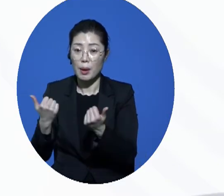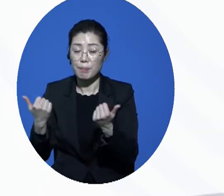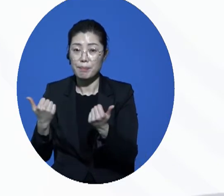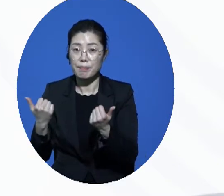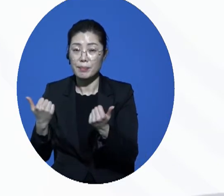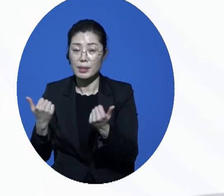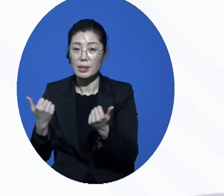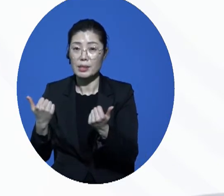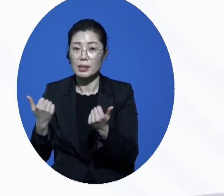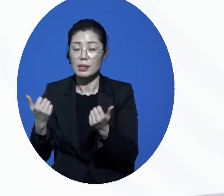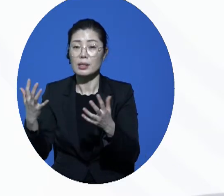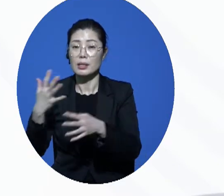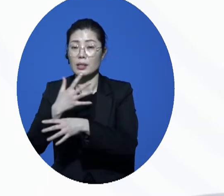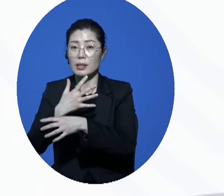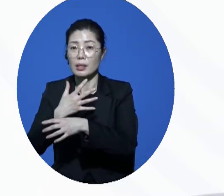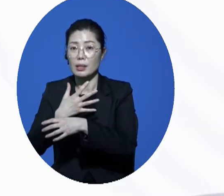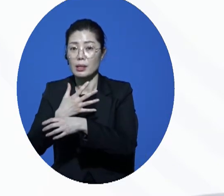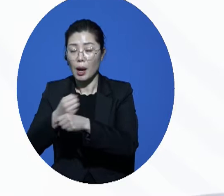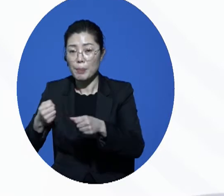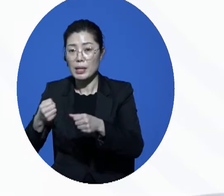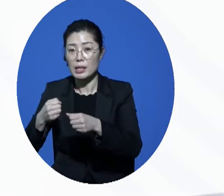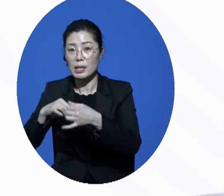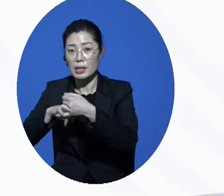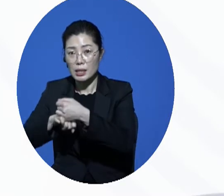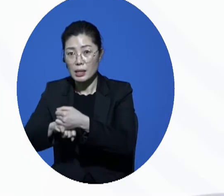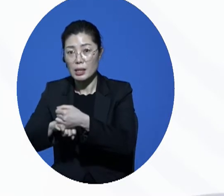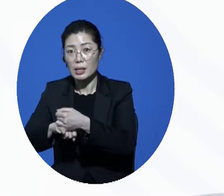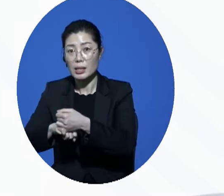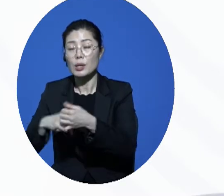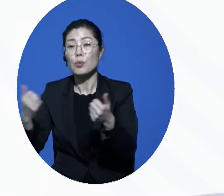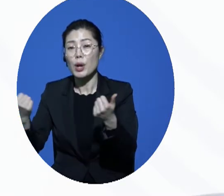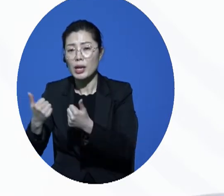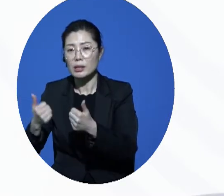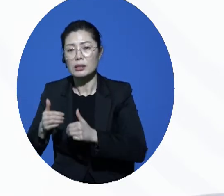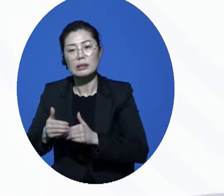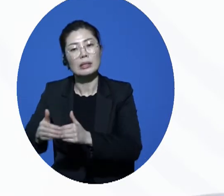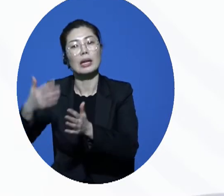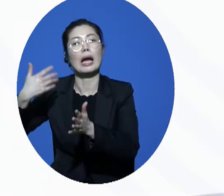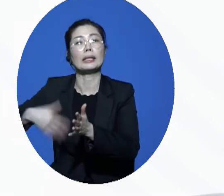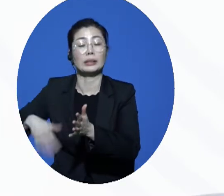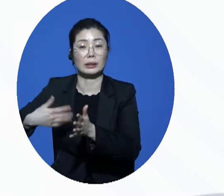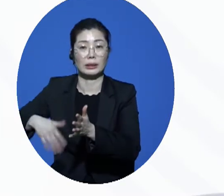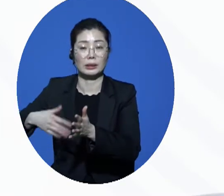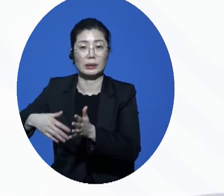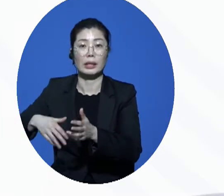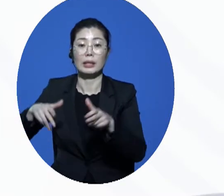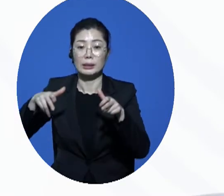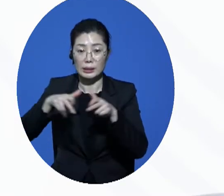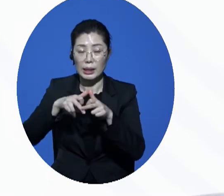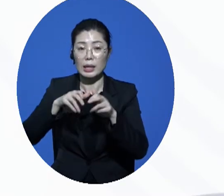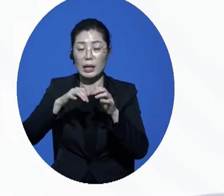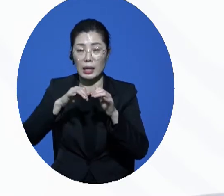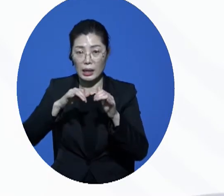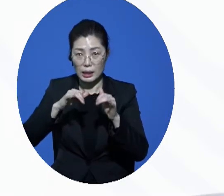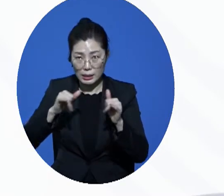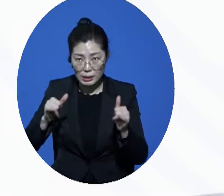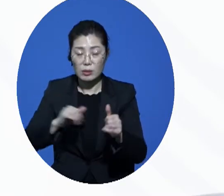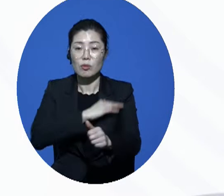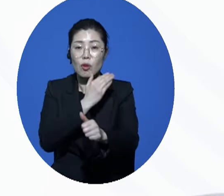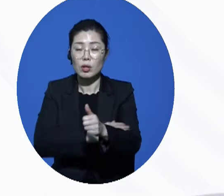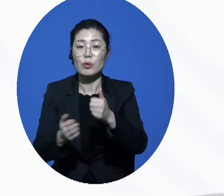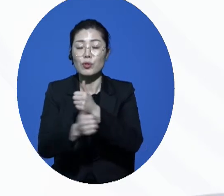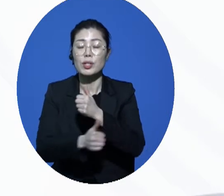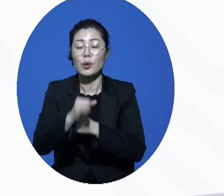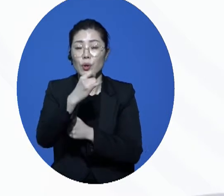아직까지는 확인이 되지 않은 상황입니다. 따라서 여러분들께서 장애인권리위원회 웹사이트에 들어가서 확인해